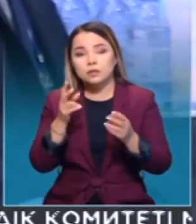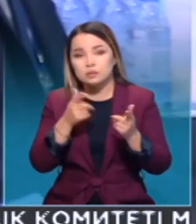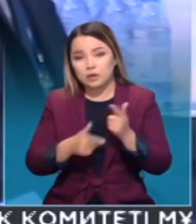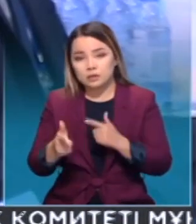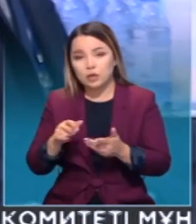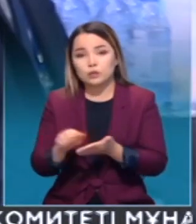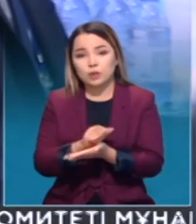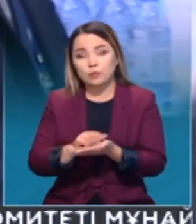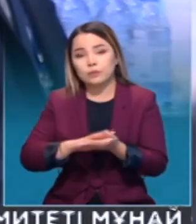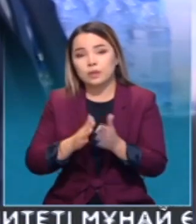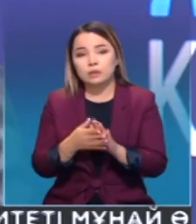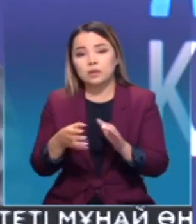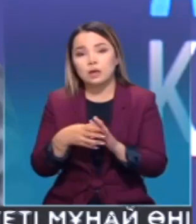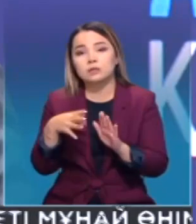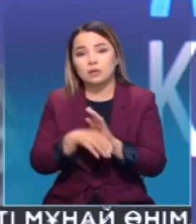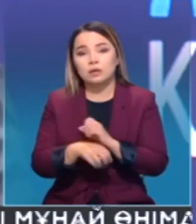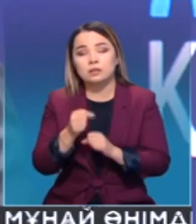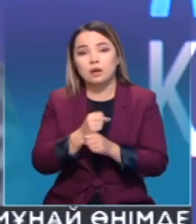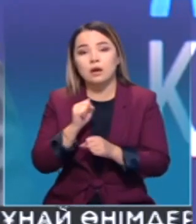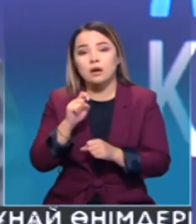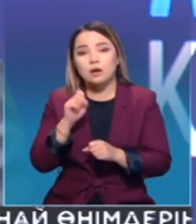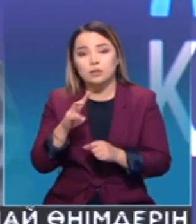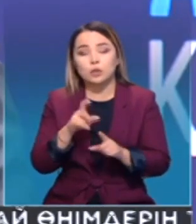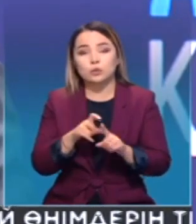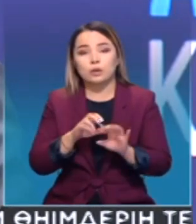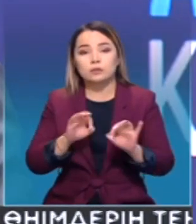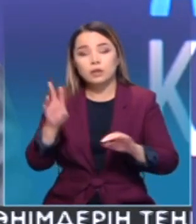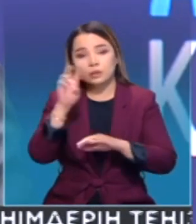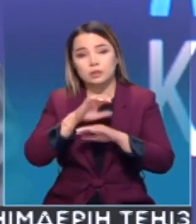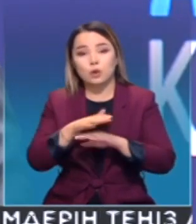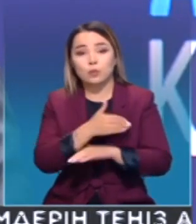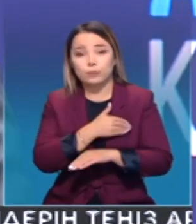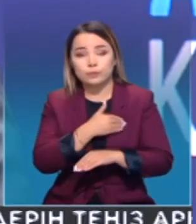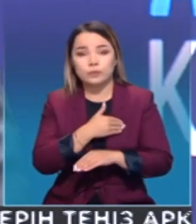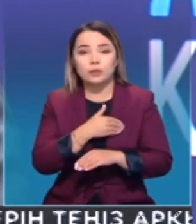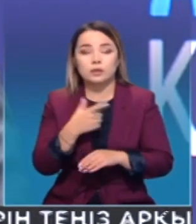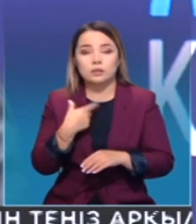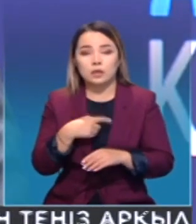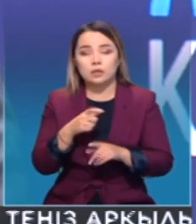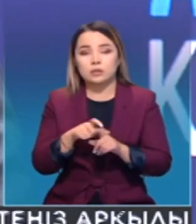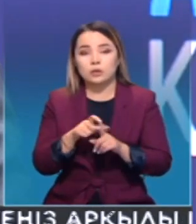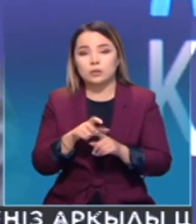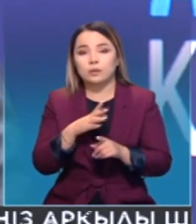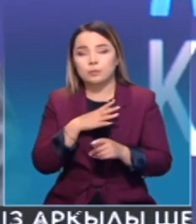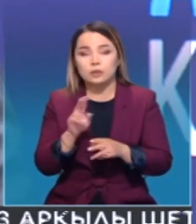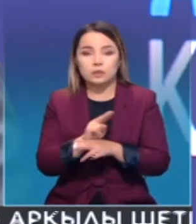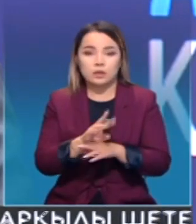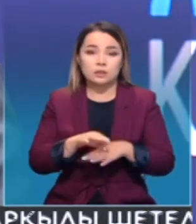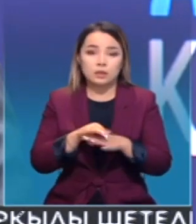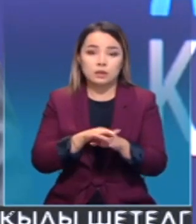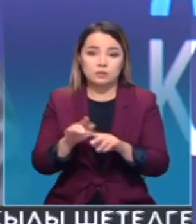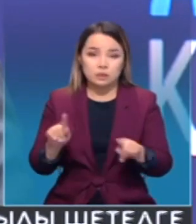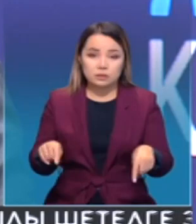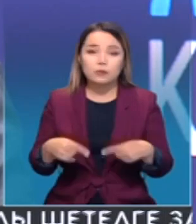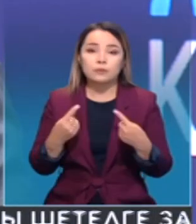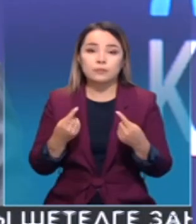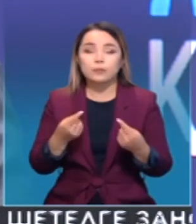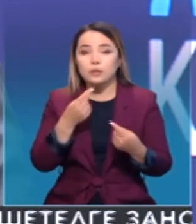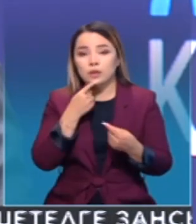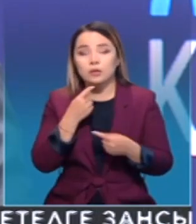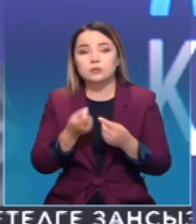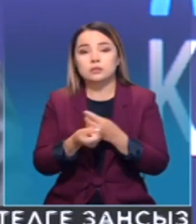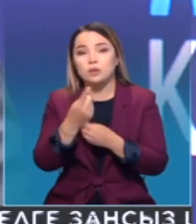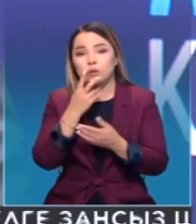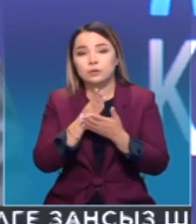Сол доктринаға да енгіздік. Ахаңның сөзі бар ғой. Ел болам десең, эфиріңді түзе деген. Шын мәнінде тілдің